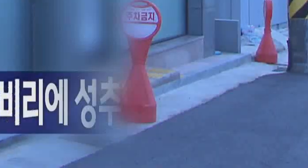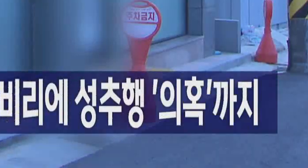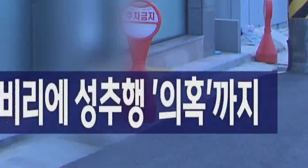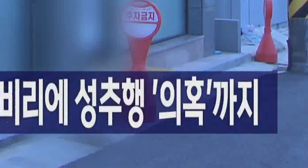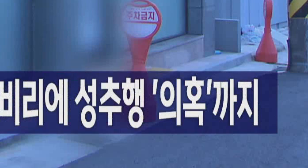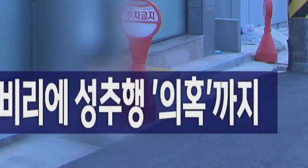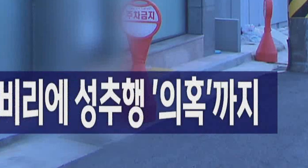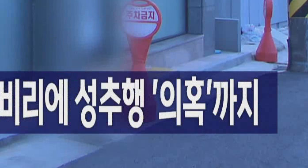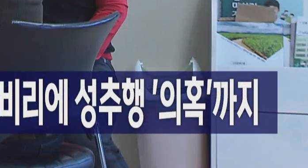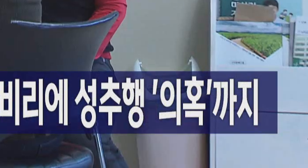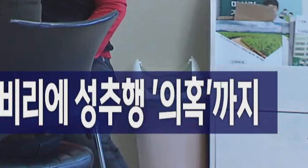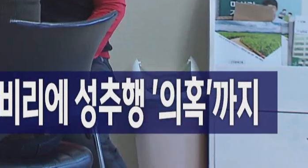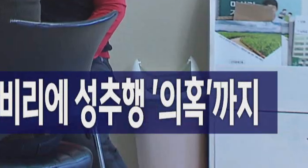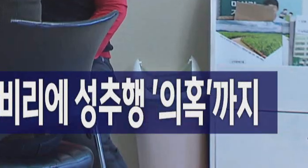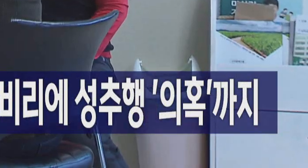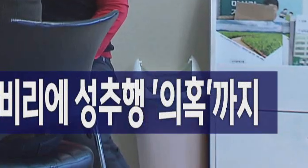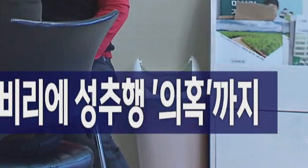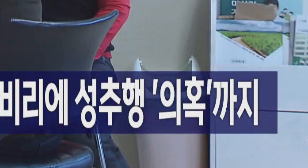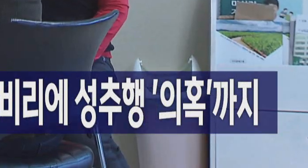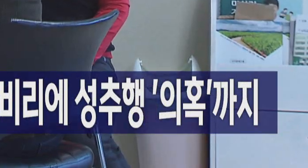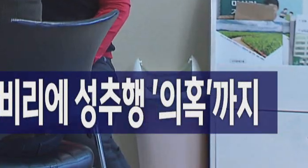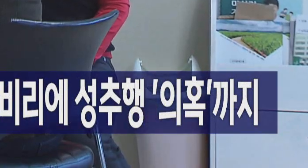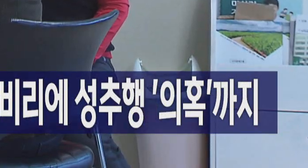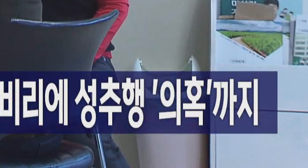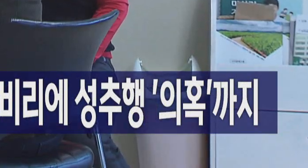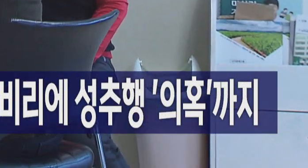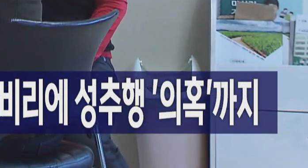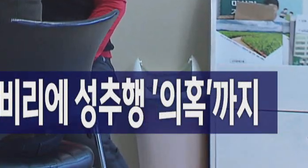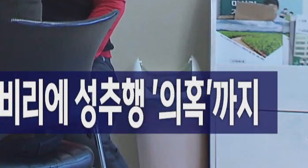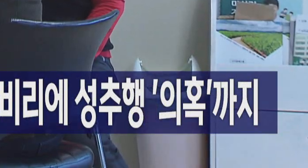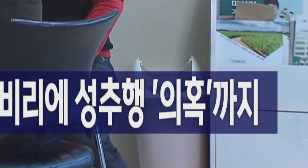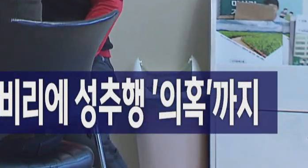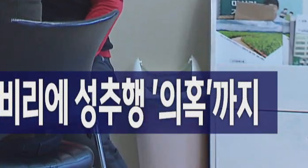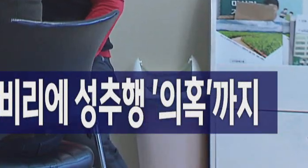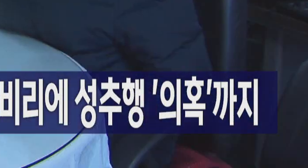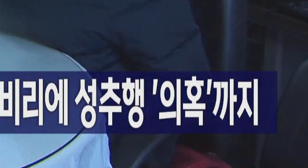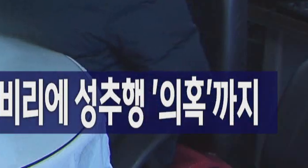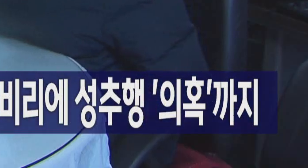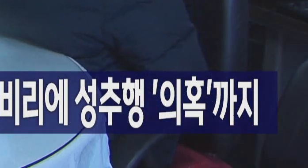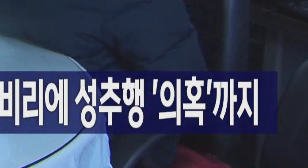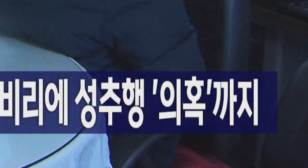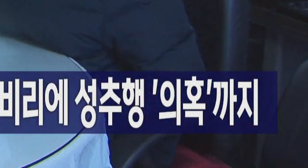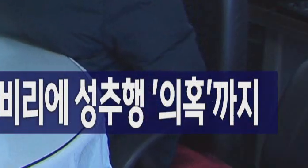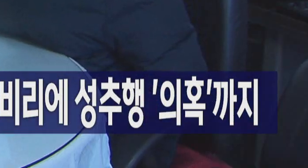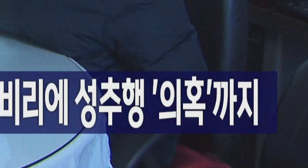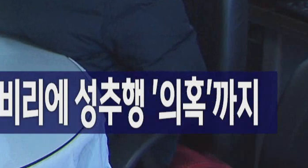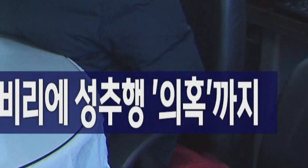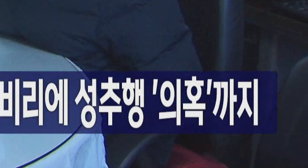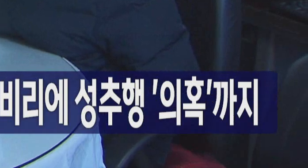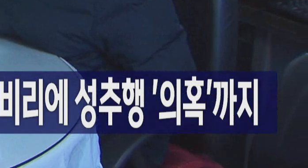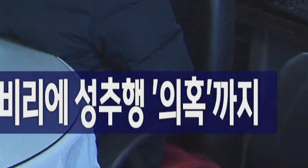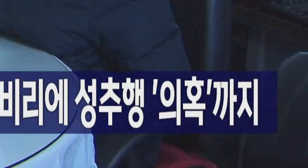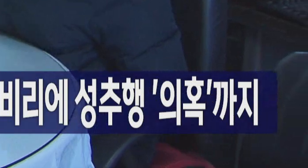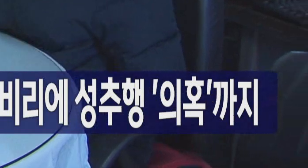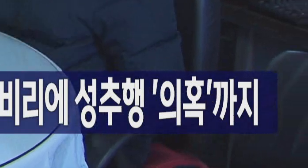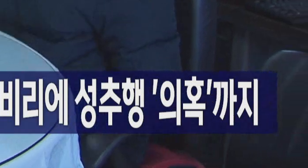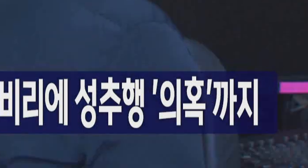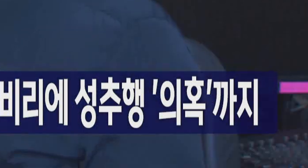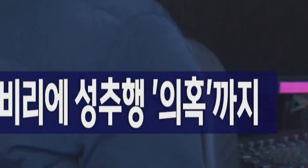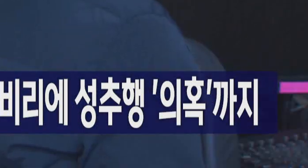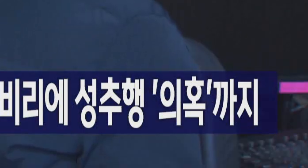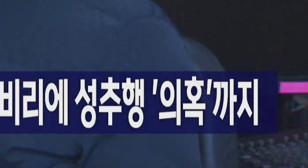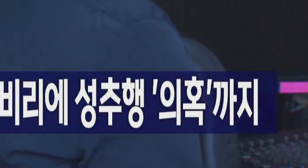여수의 한 장애인협회장이 지인으로부터 돈을 받고 취업시켜준 의혹을 사고 있습니다. 이 협회장은 얼마 전 폐연 성추행